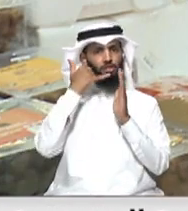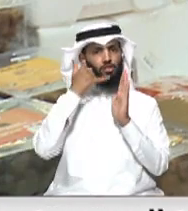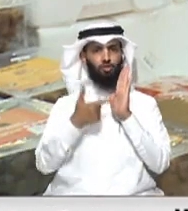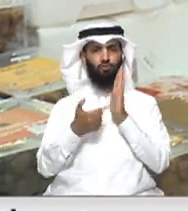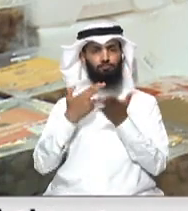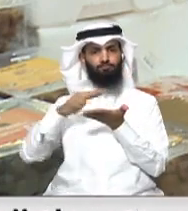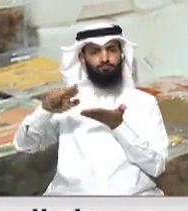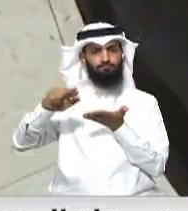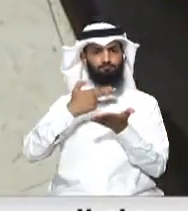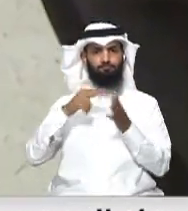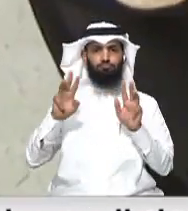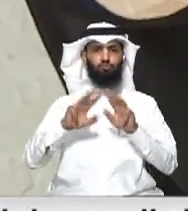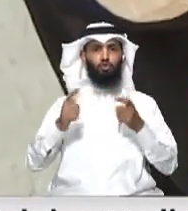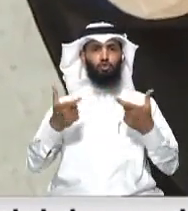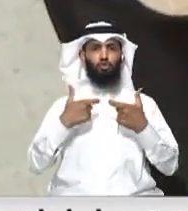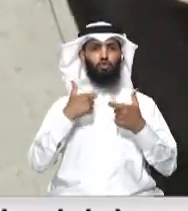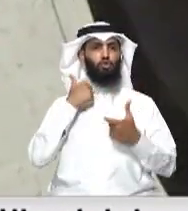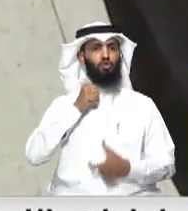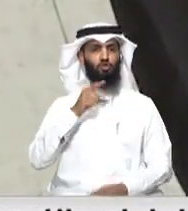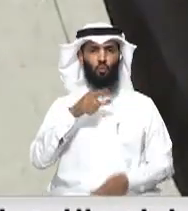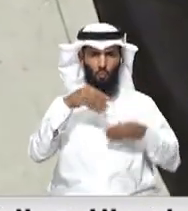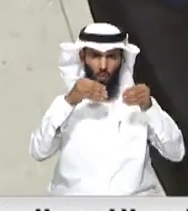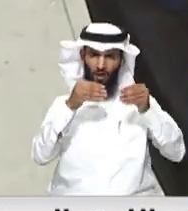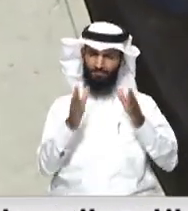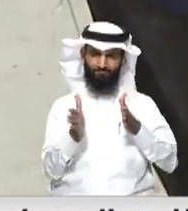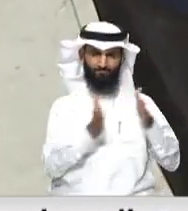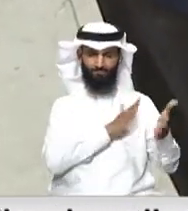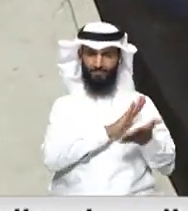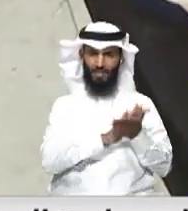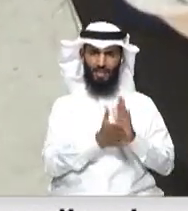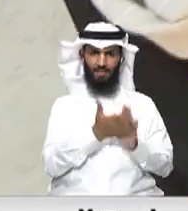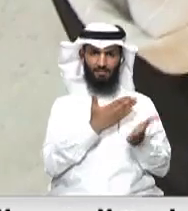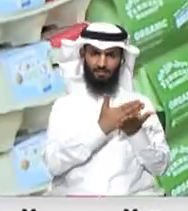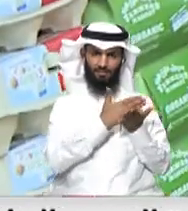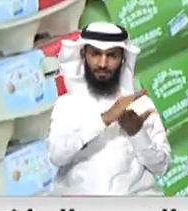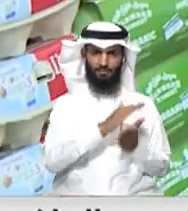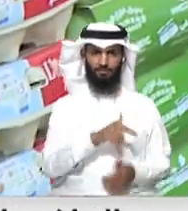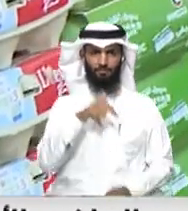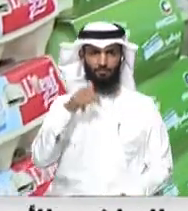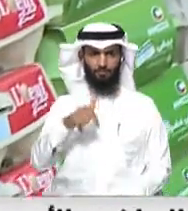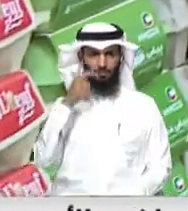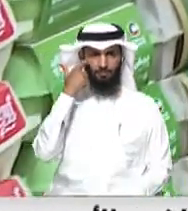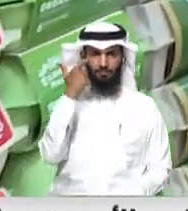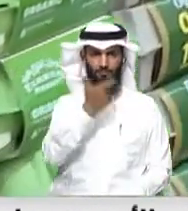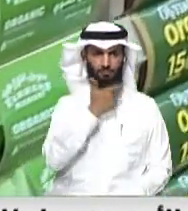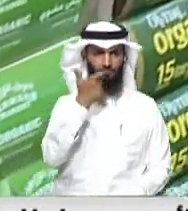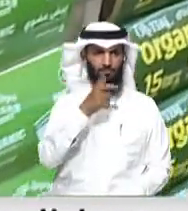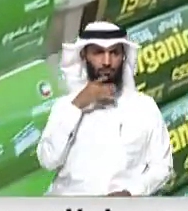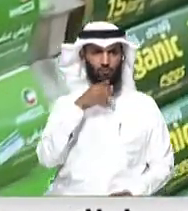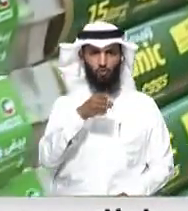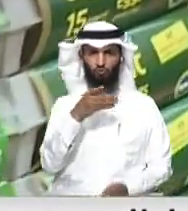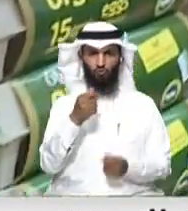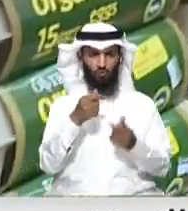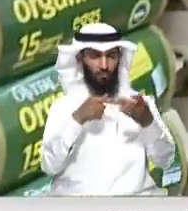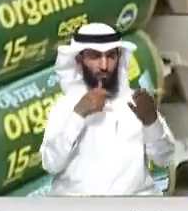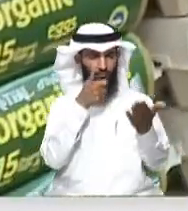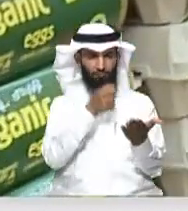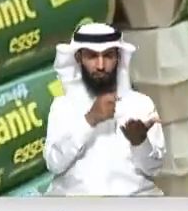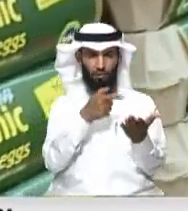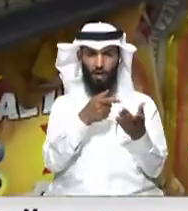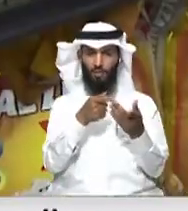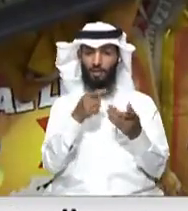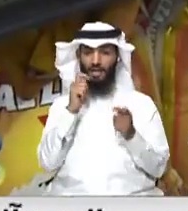اللي هي النيابة التجارية. الجولة التفتيشية تضمنت مراقبة ورصد السلع وتحديد أسعارها والتأكد من بلد